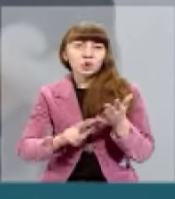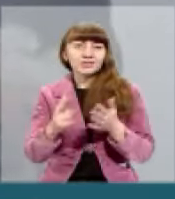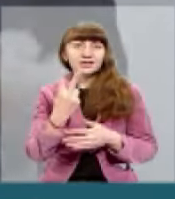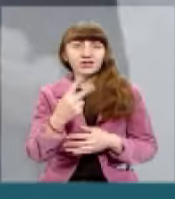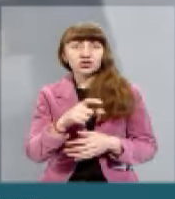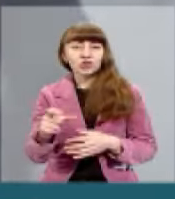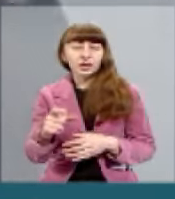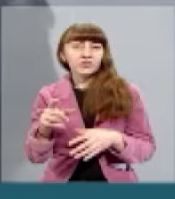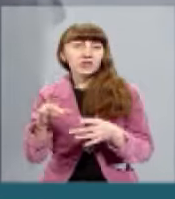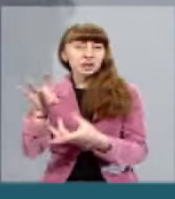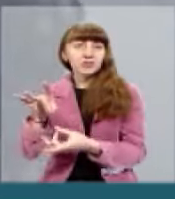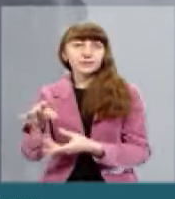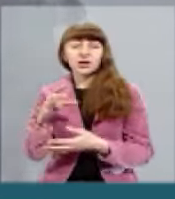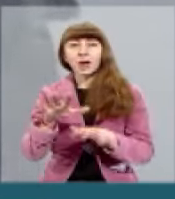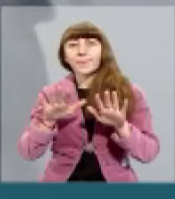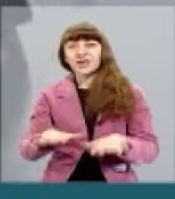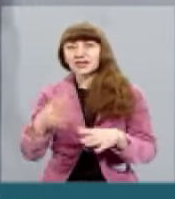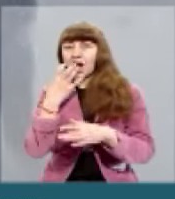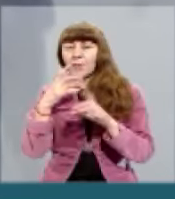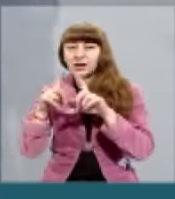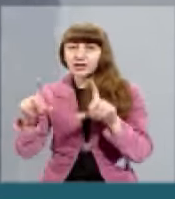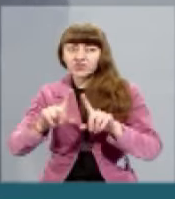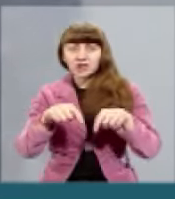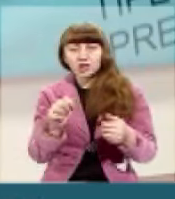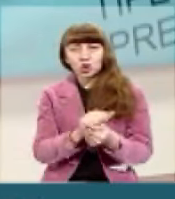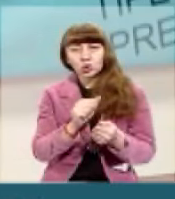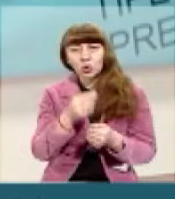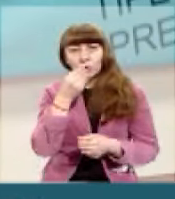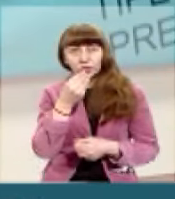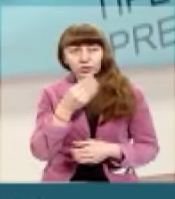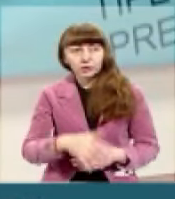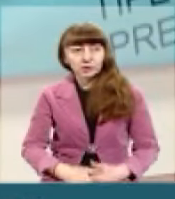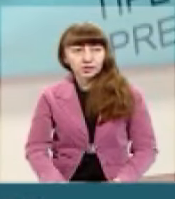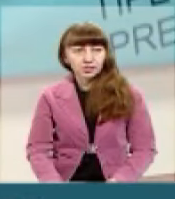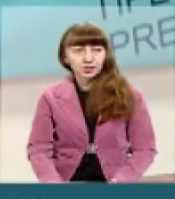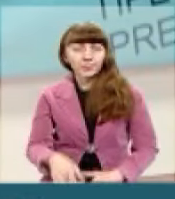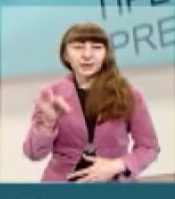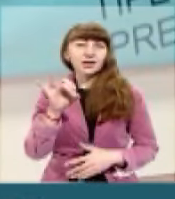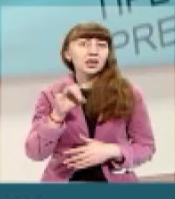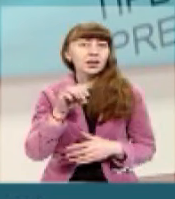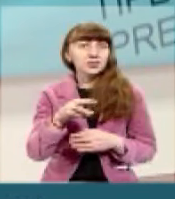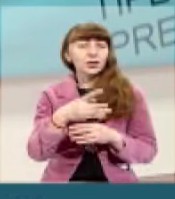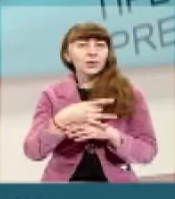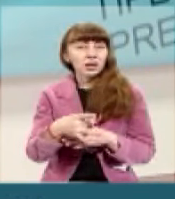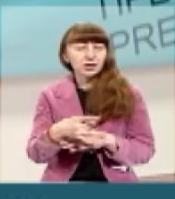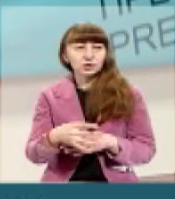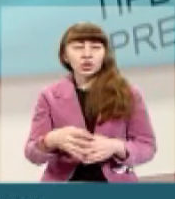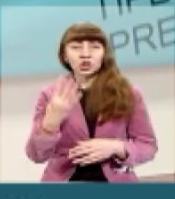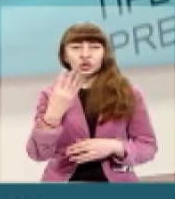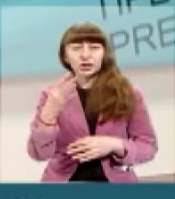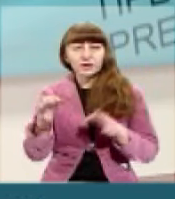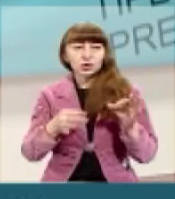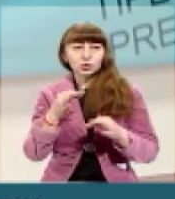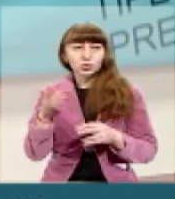82 человека. Их размещали в пунктах обогрева, выдавали сухпайки. В Миндыгоринском районе практически четверо